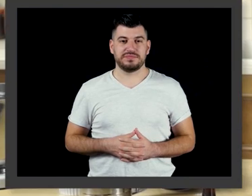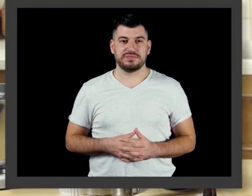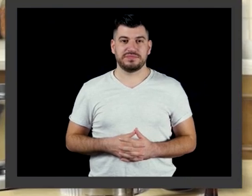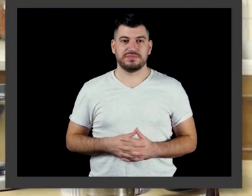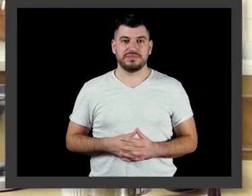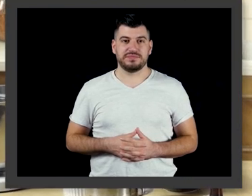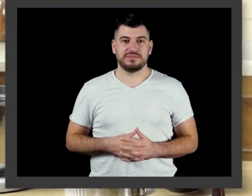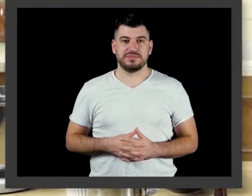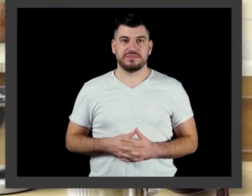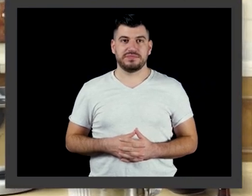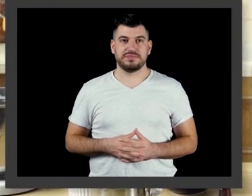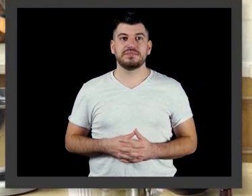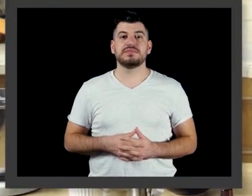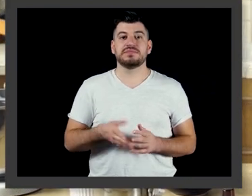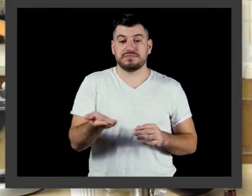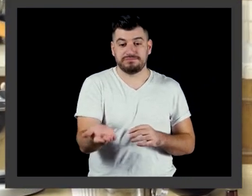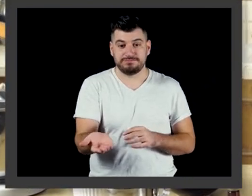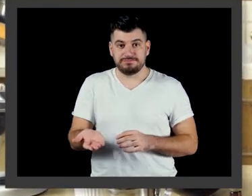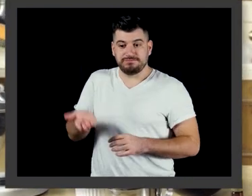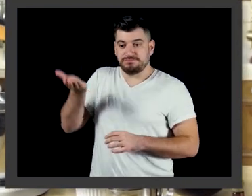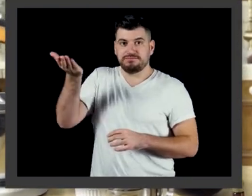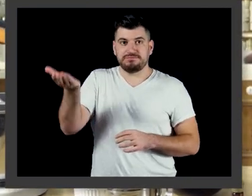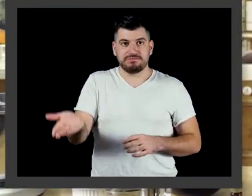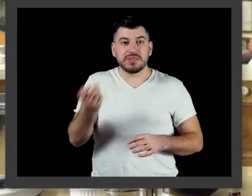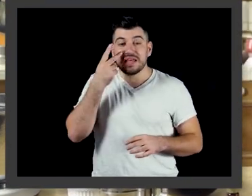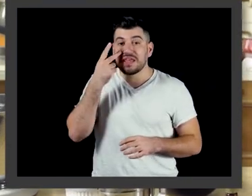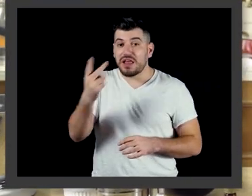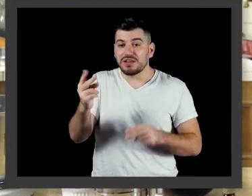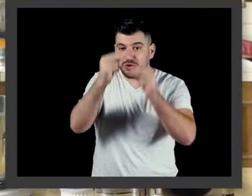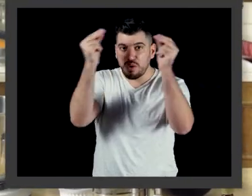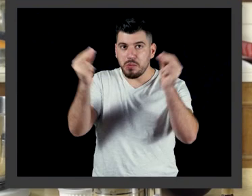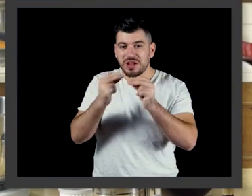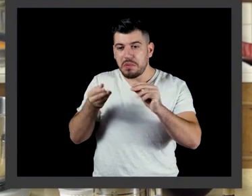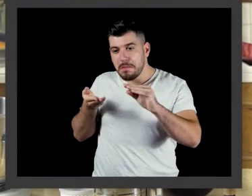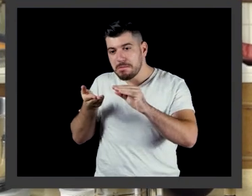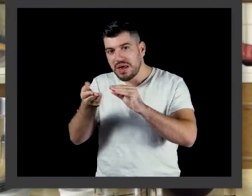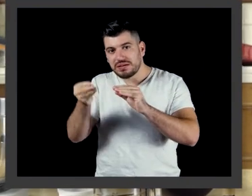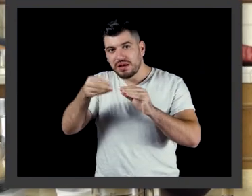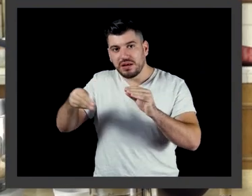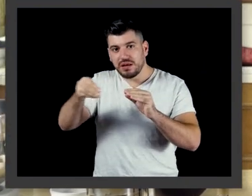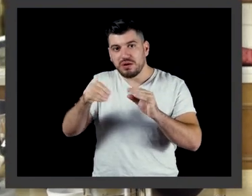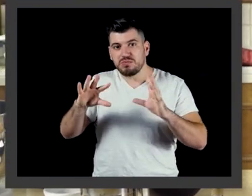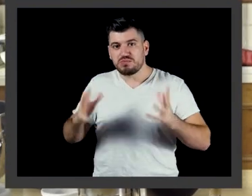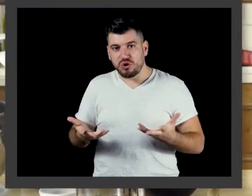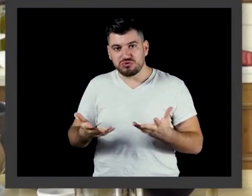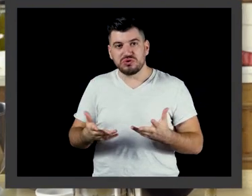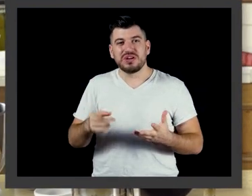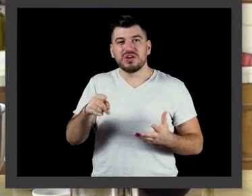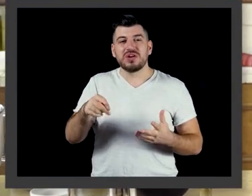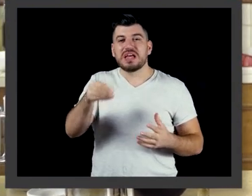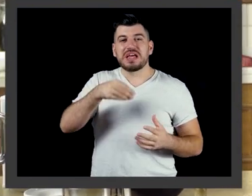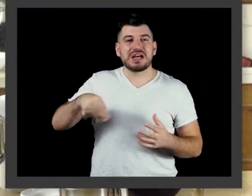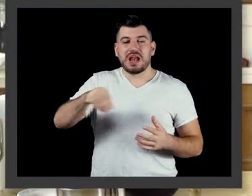Βγάλω ένα κομματάκι από εδώ για να σας δείξω πόσο ωραία έχει γίνει από μέσα. Η κρέμα αχνίζει, είναι